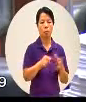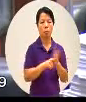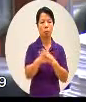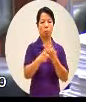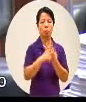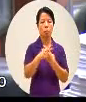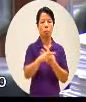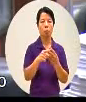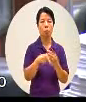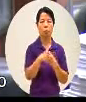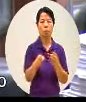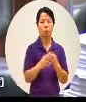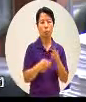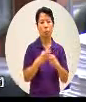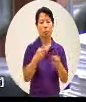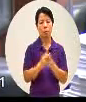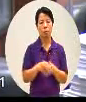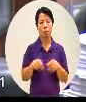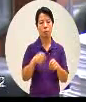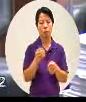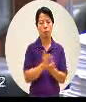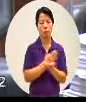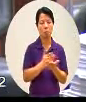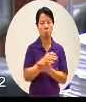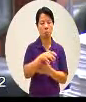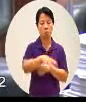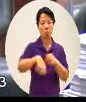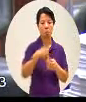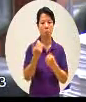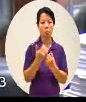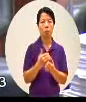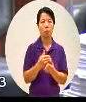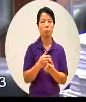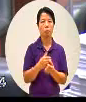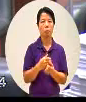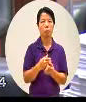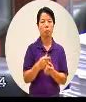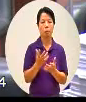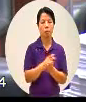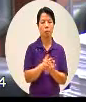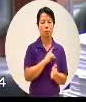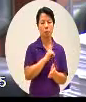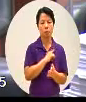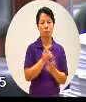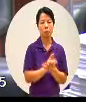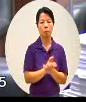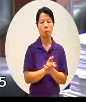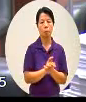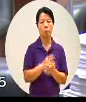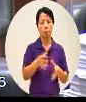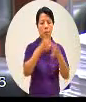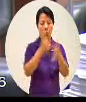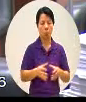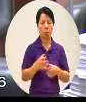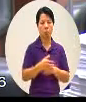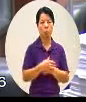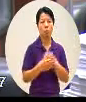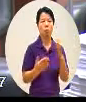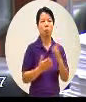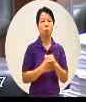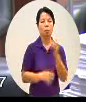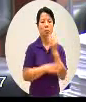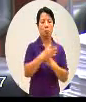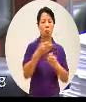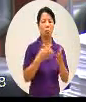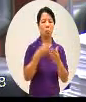者安怎咧审即个环评。本身没有治洪，没有设治洪池，也没有防洪